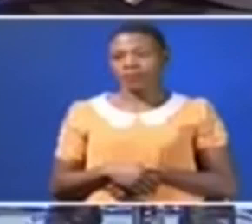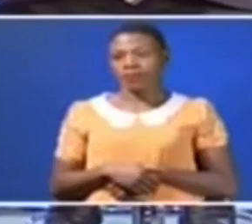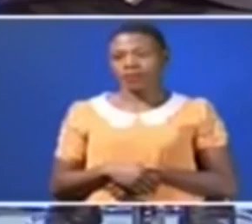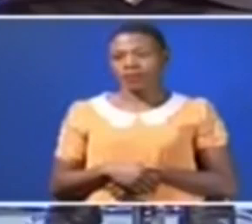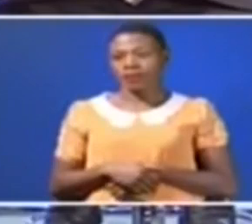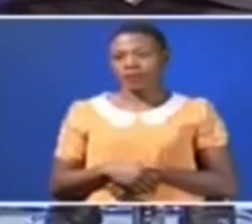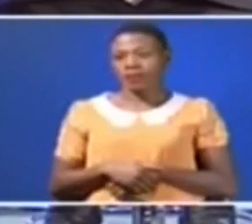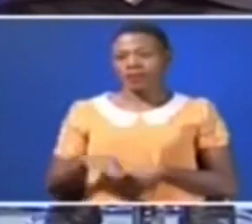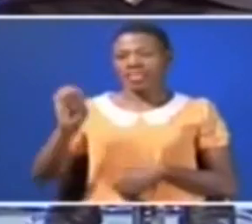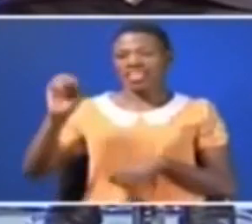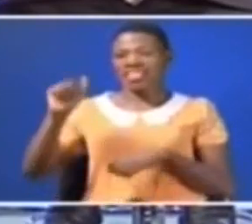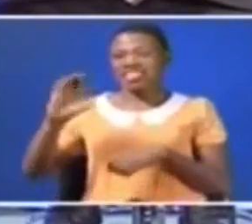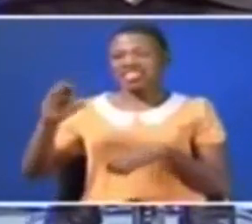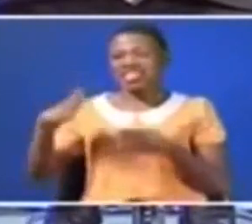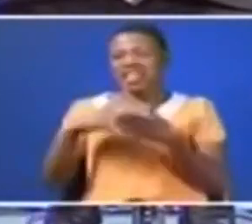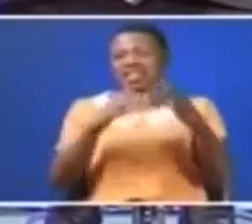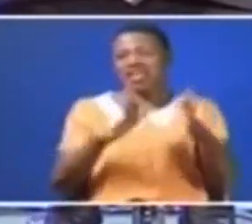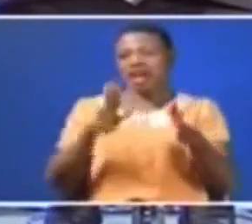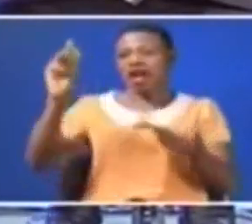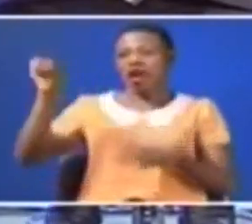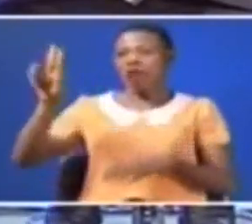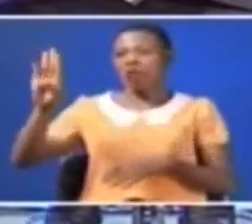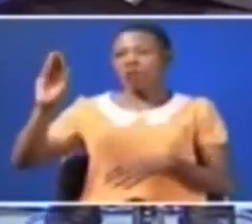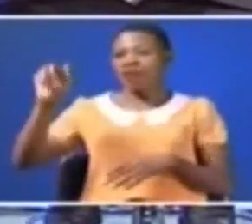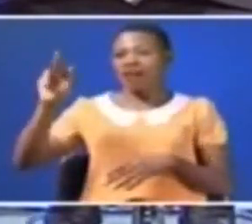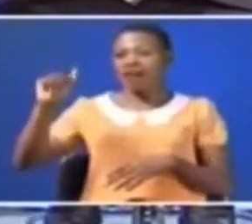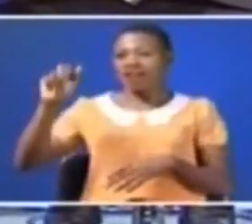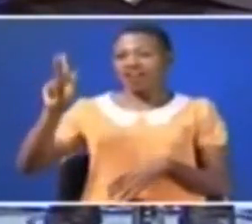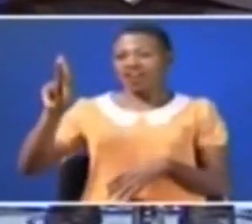kupambana na ufisadi nchini Twalib Mbarak ameagiza tume ya utendakazi wa mahakama JS